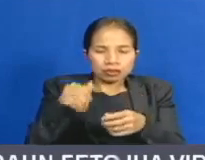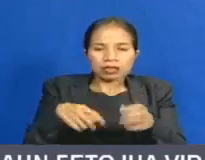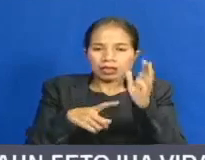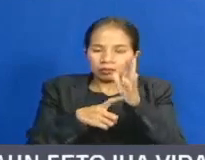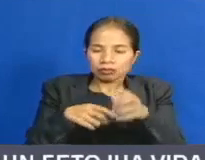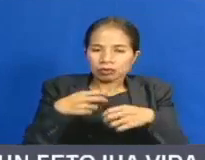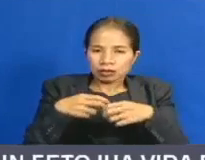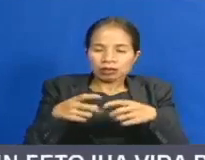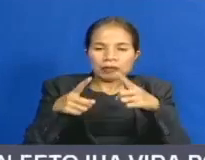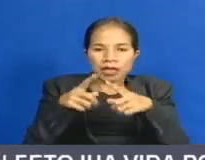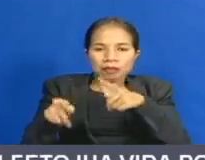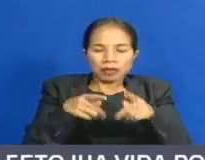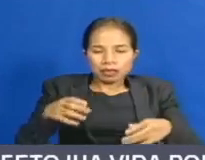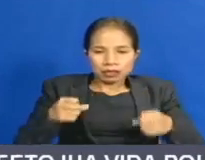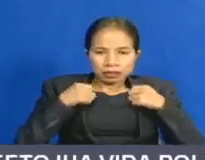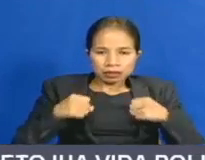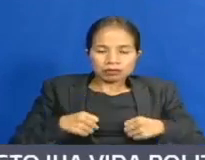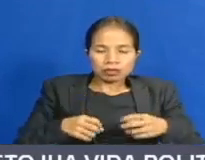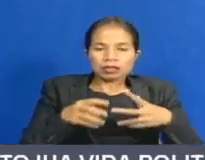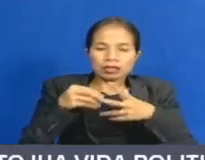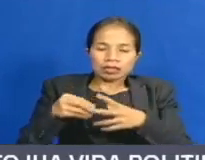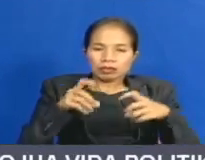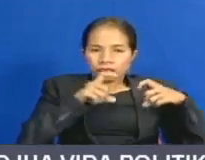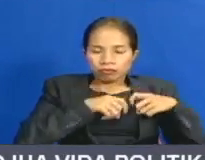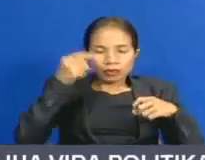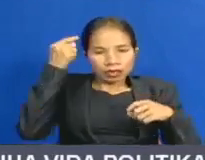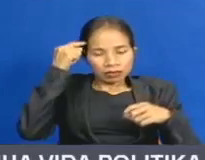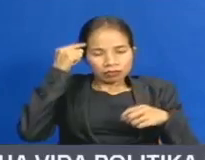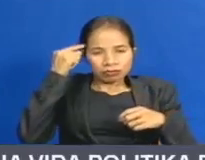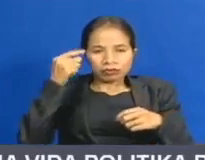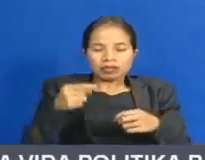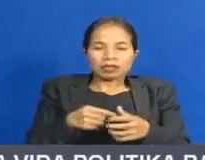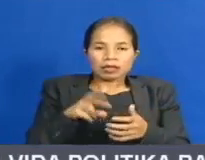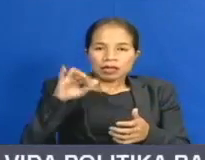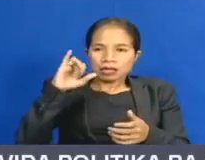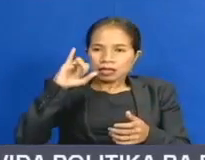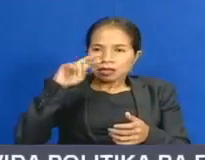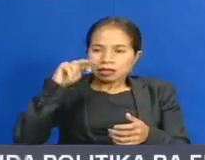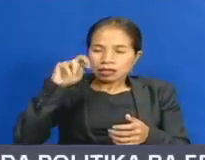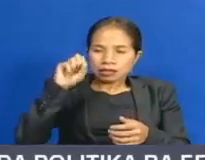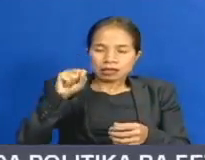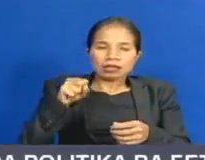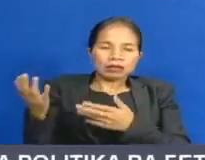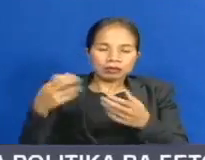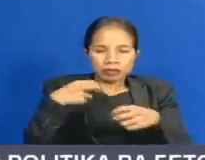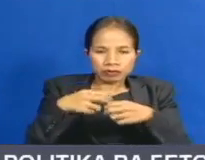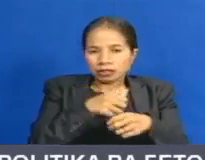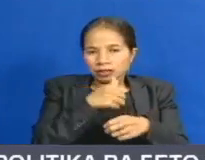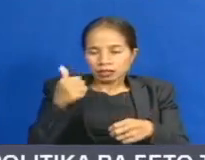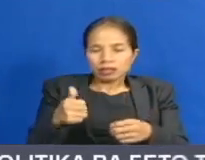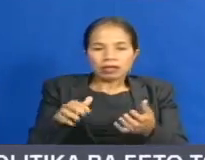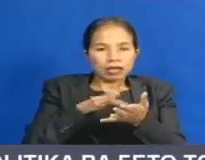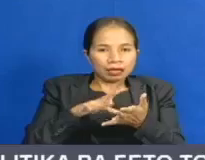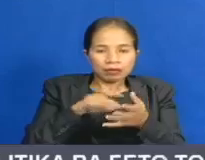oin ba emani saúde. Liliu estraga fuang. Kakuta, rins no bele mos lor impacto selo. Ho de prejudica antibiótico